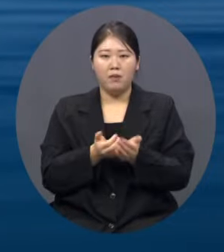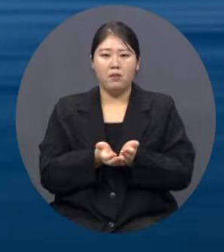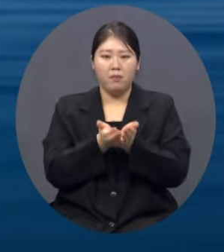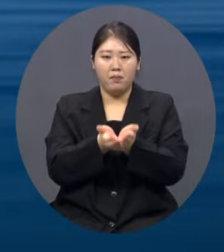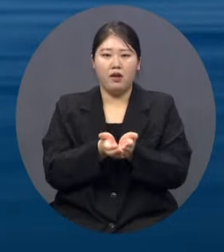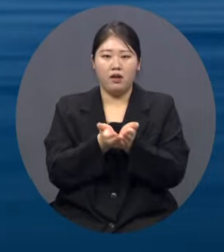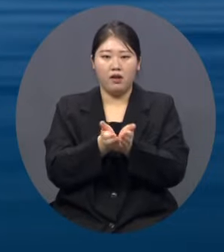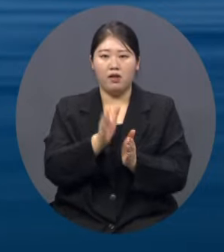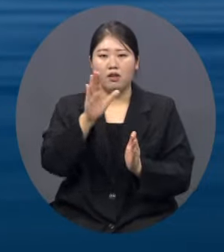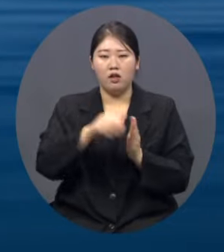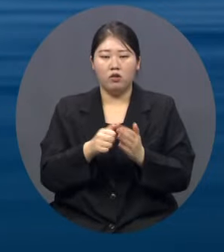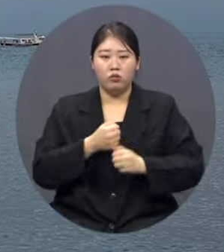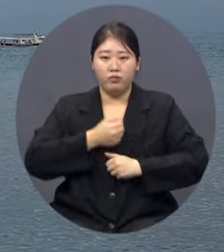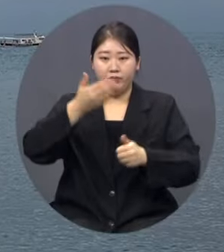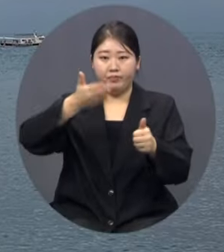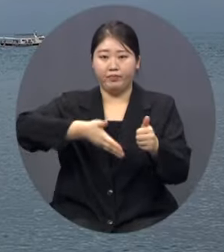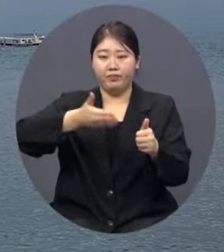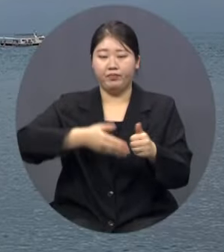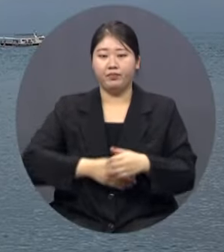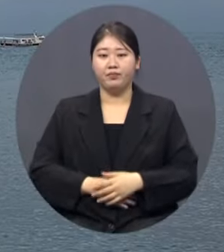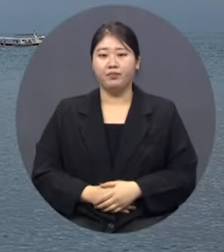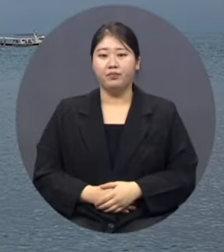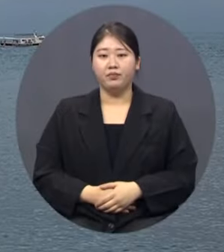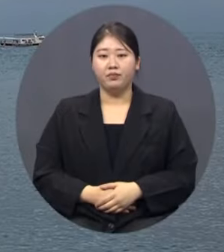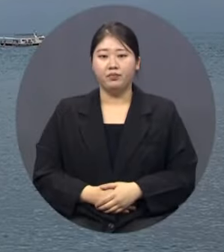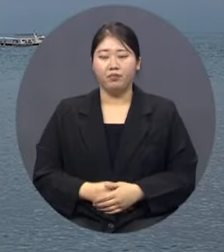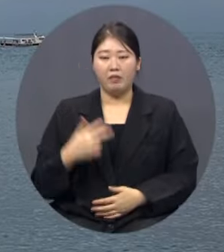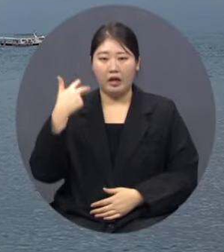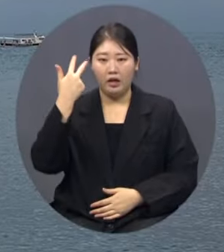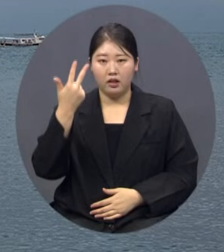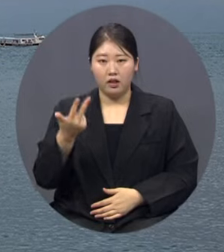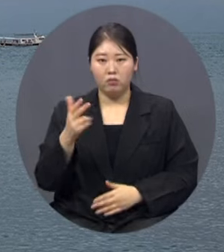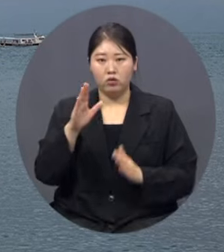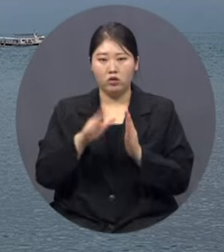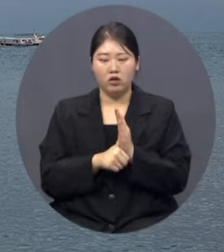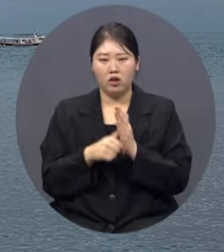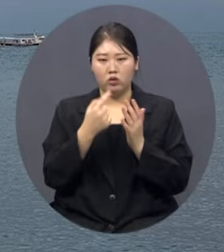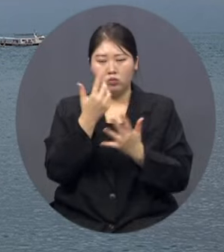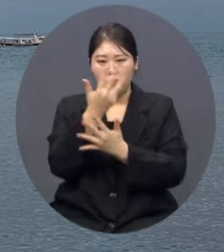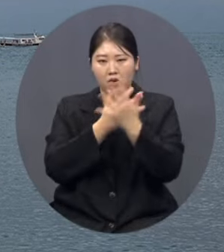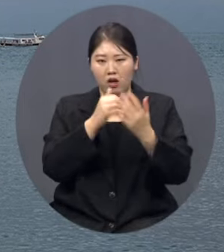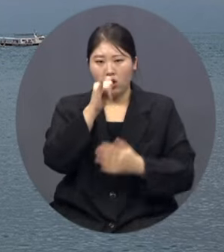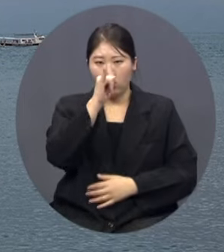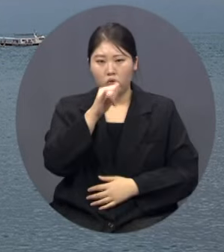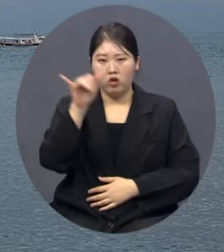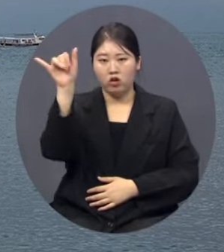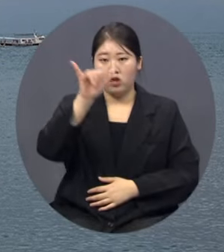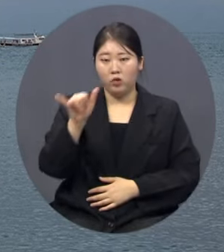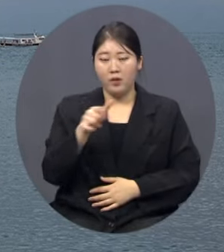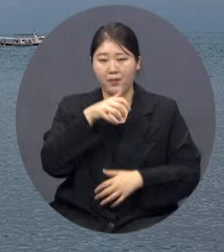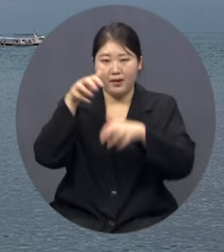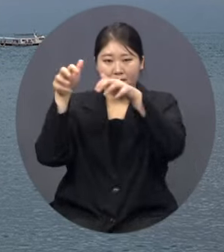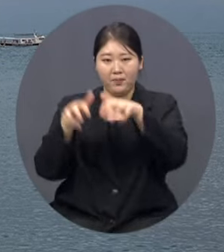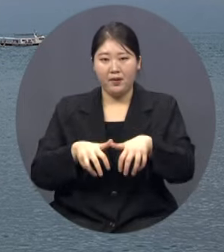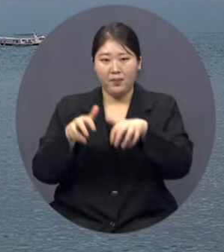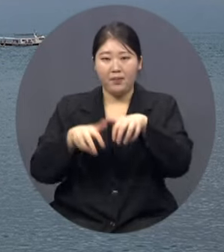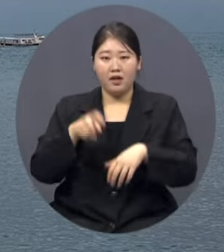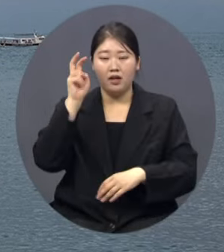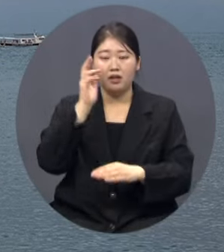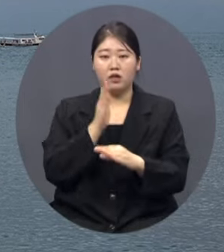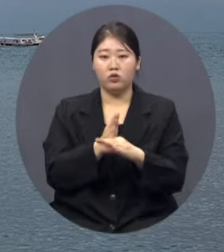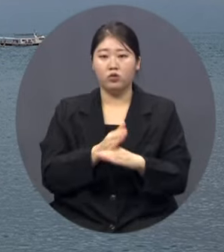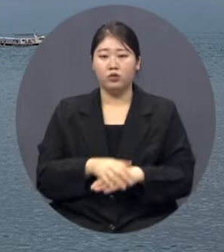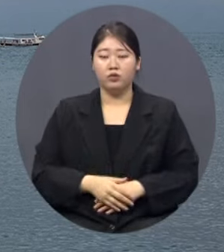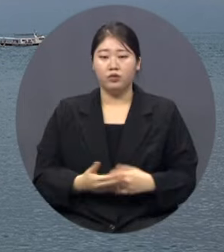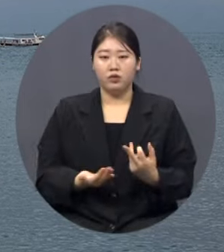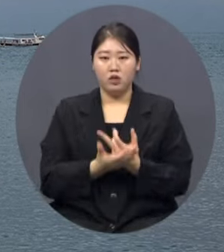선박은 유의하시기 바랍니다 다음 주는 대체로 흐리고 전국의 반가운 비소식이 있는데요